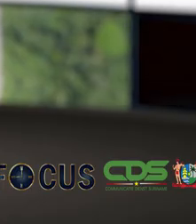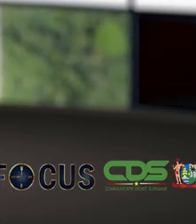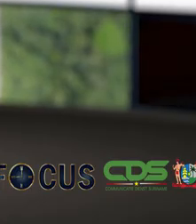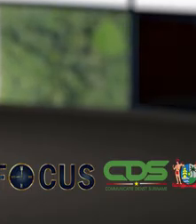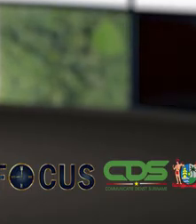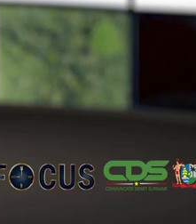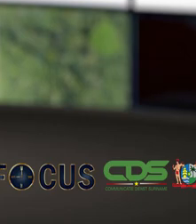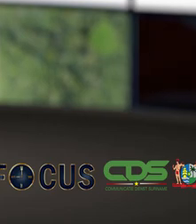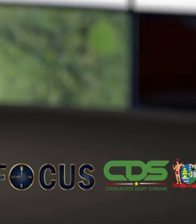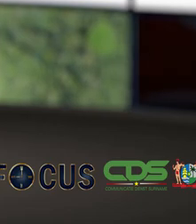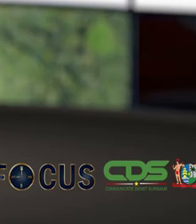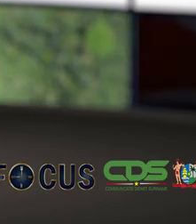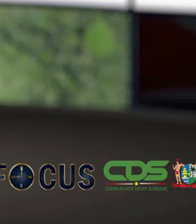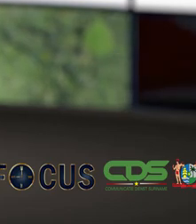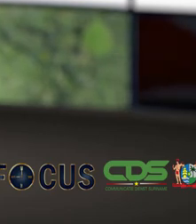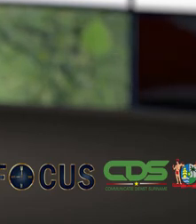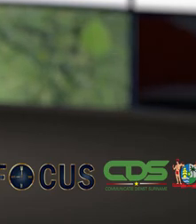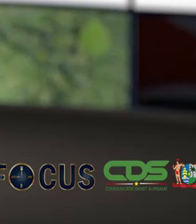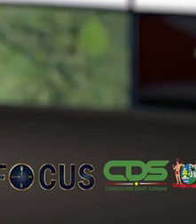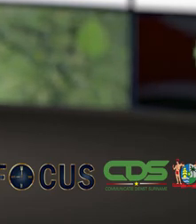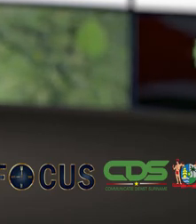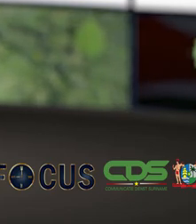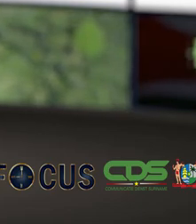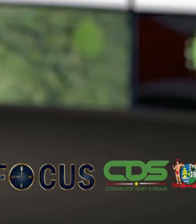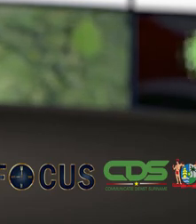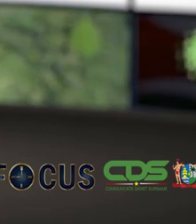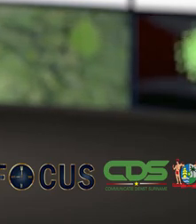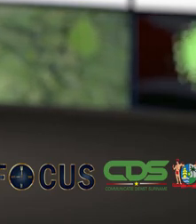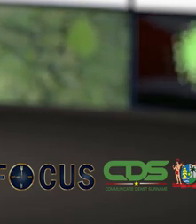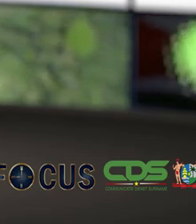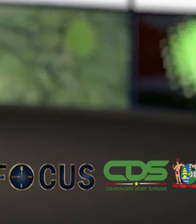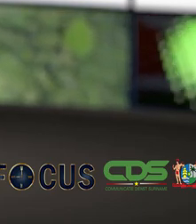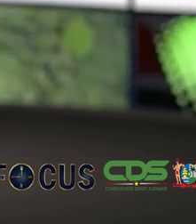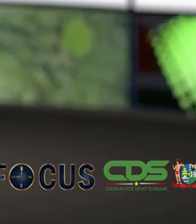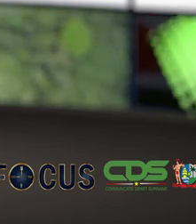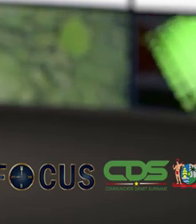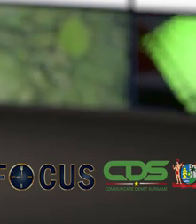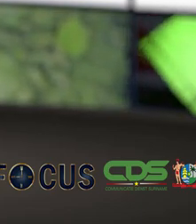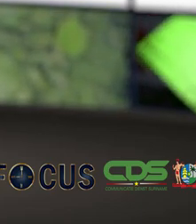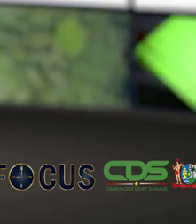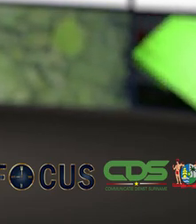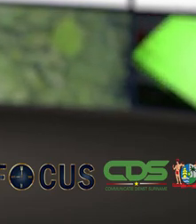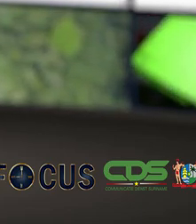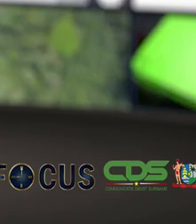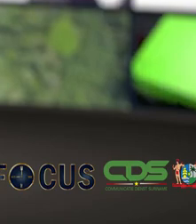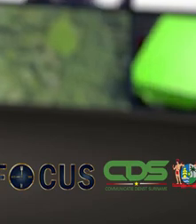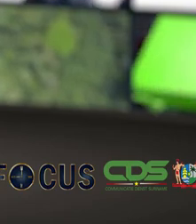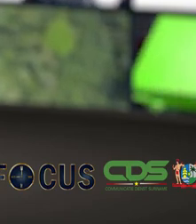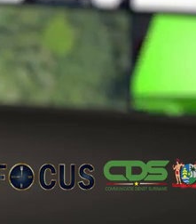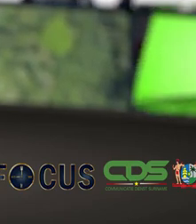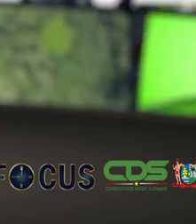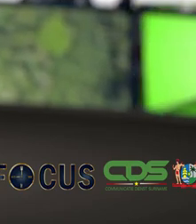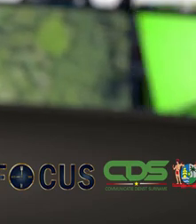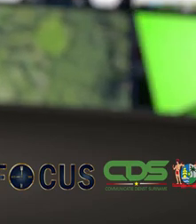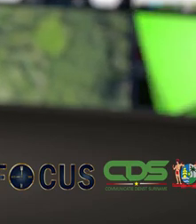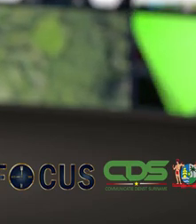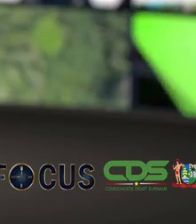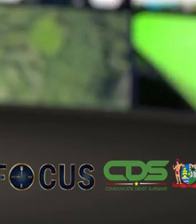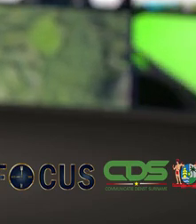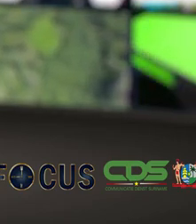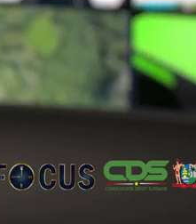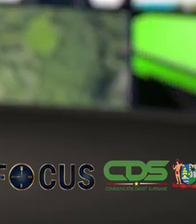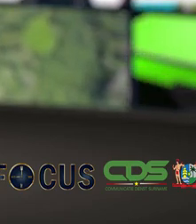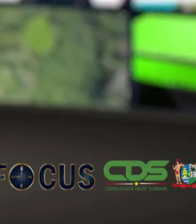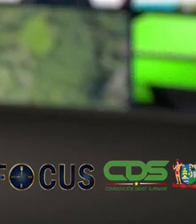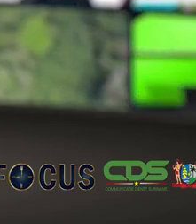Op maandag 24 mei heeft de regering tekst en uitleg gegeven aan de gemeenschap met betrekking tot het beleid dat de afgelopen